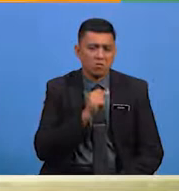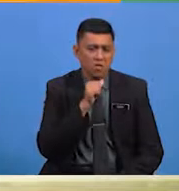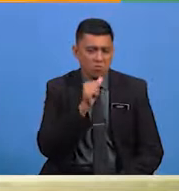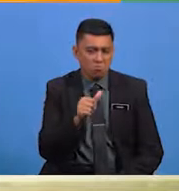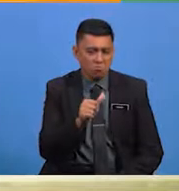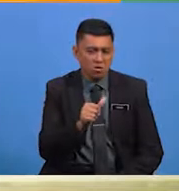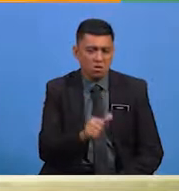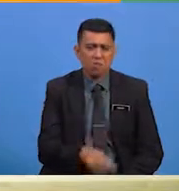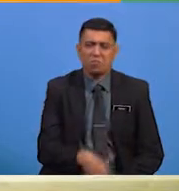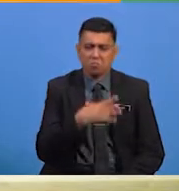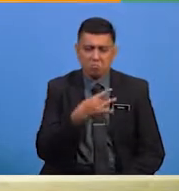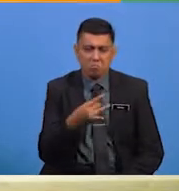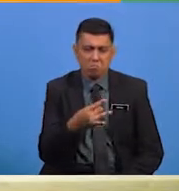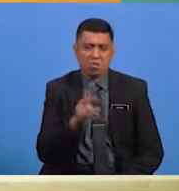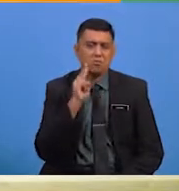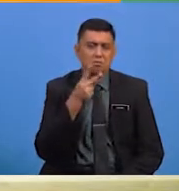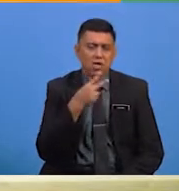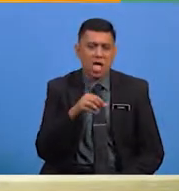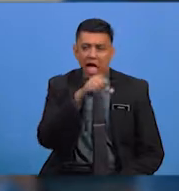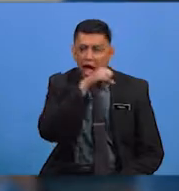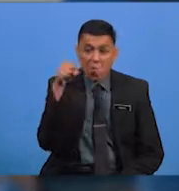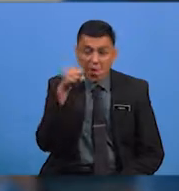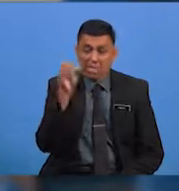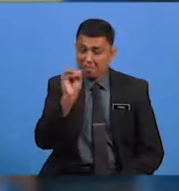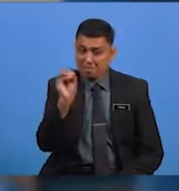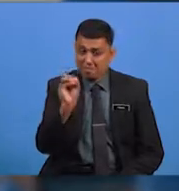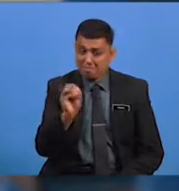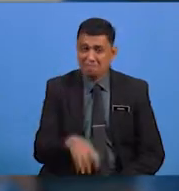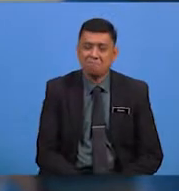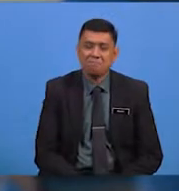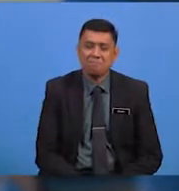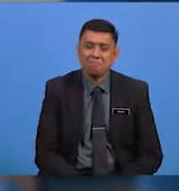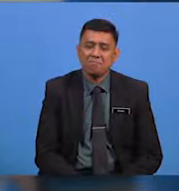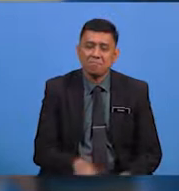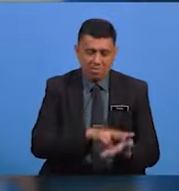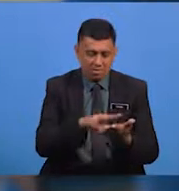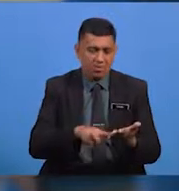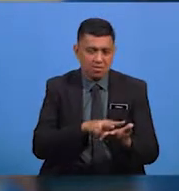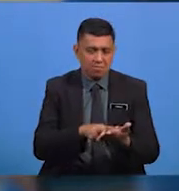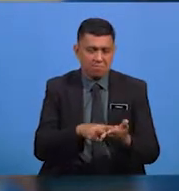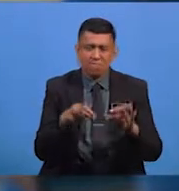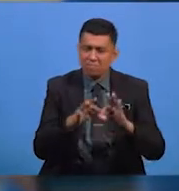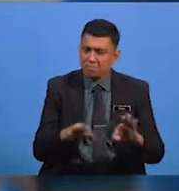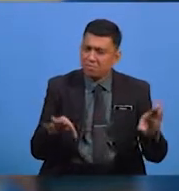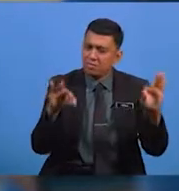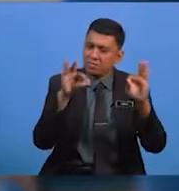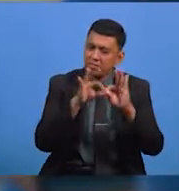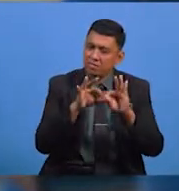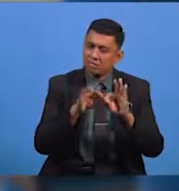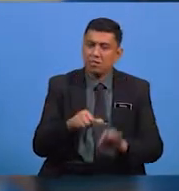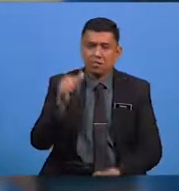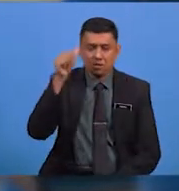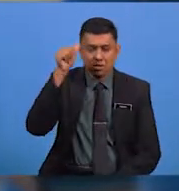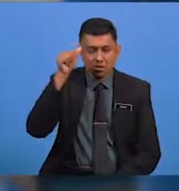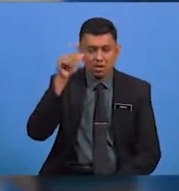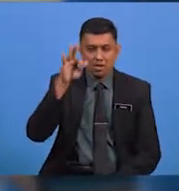penggemar sayur. Ayam goreng tidak adakah? Video tersebut berkisahkan mengenai Arif